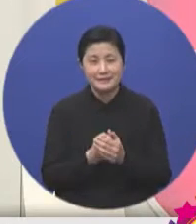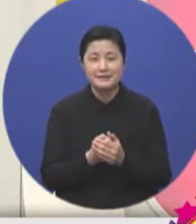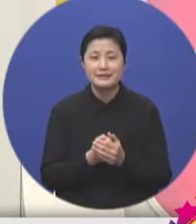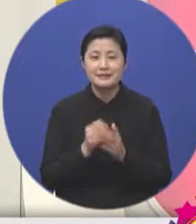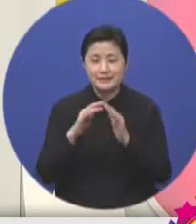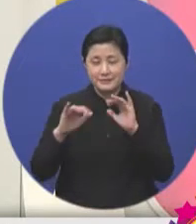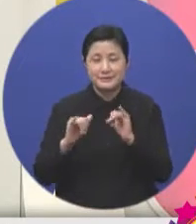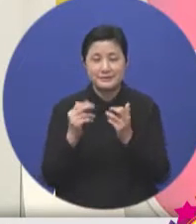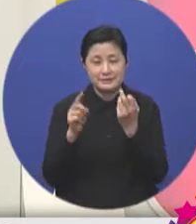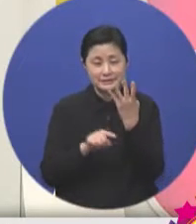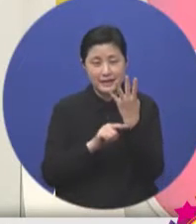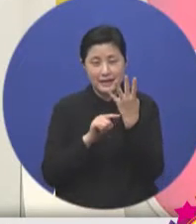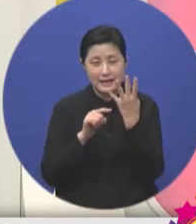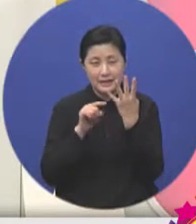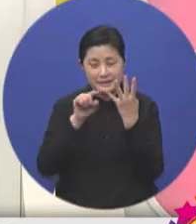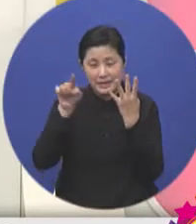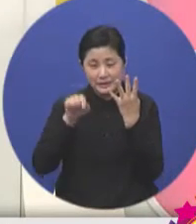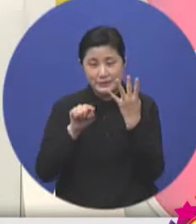우리 이웃사촌